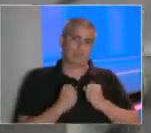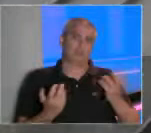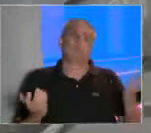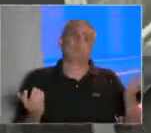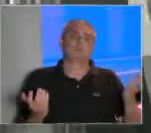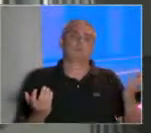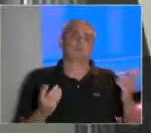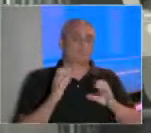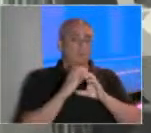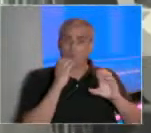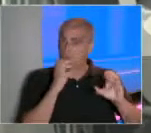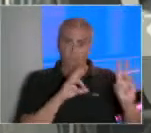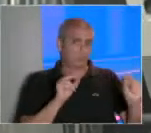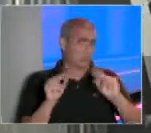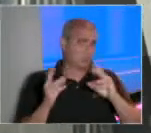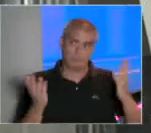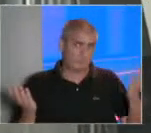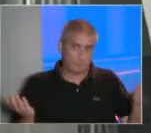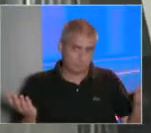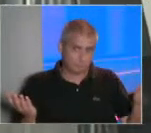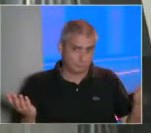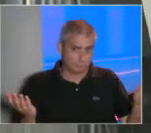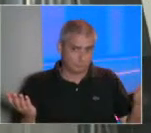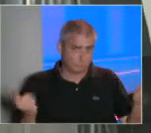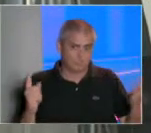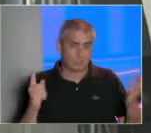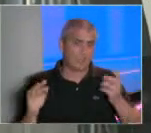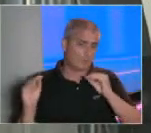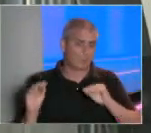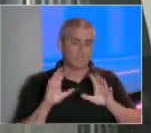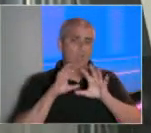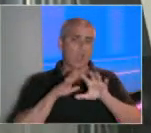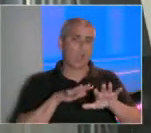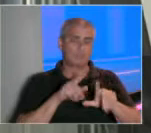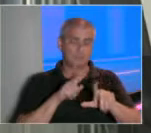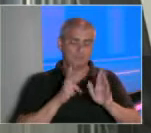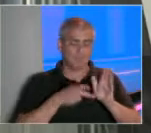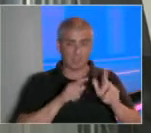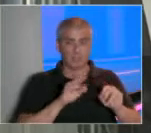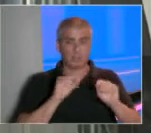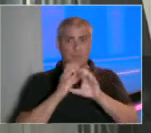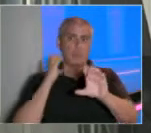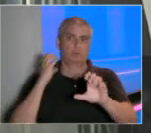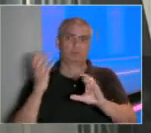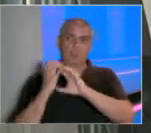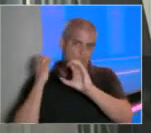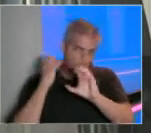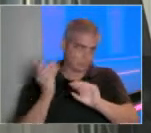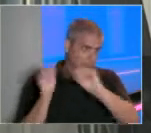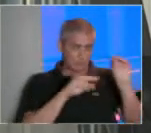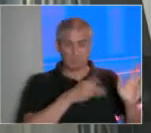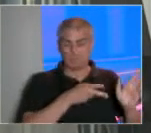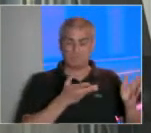אבל באוטובוס אותו דבר. זה לא, אתה מעביר את העומס מהרכבת לאוטובוס, או האוטובוס